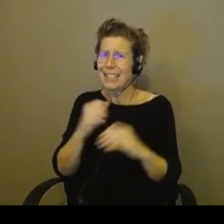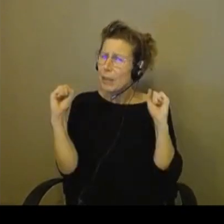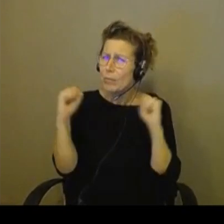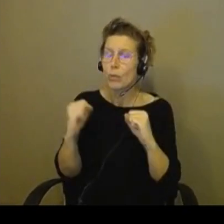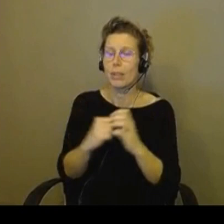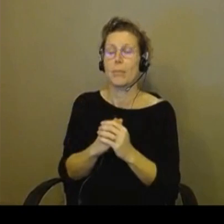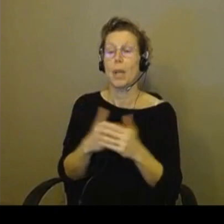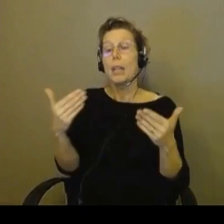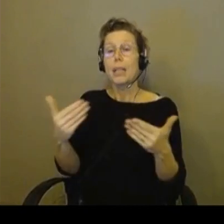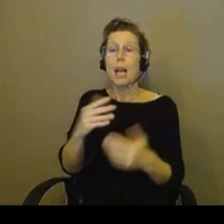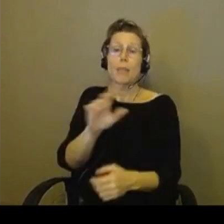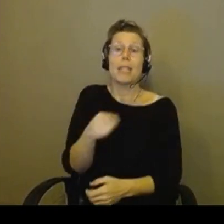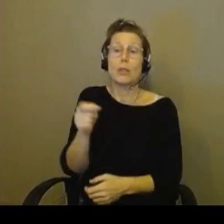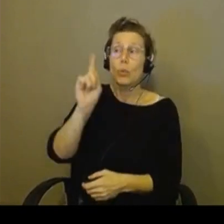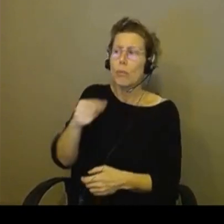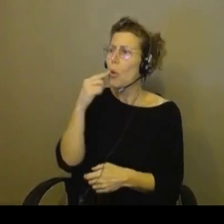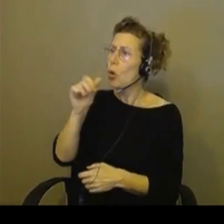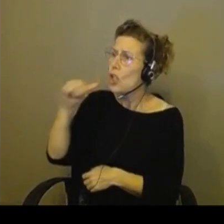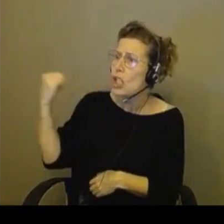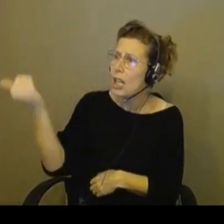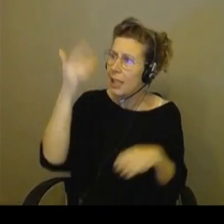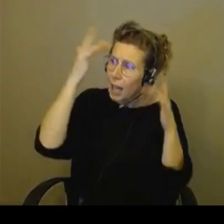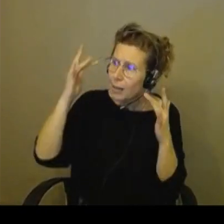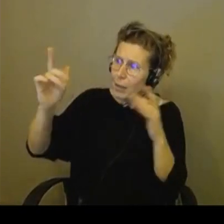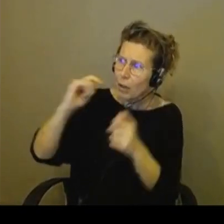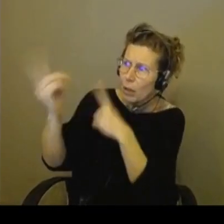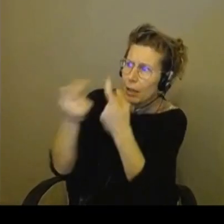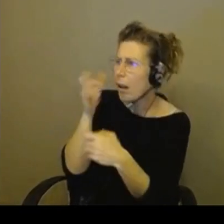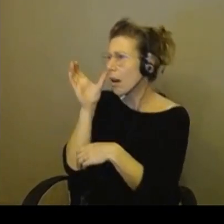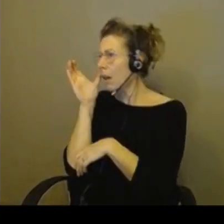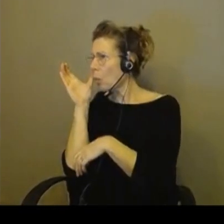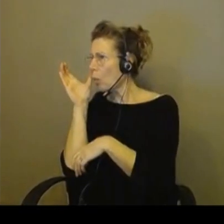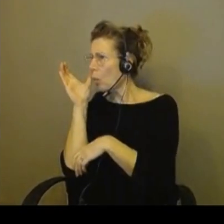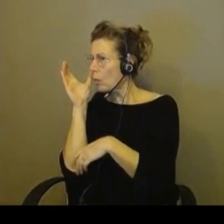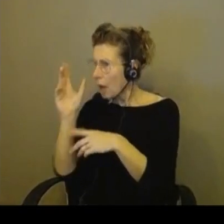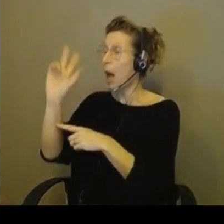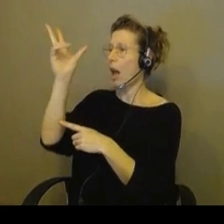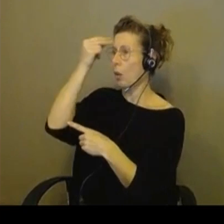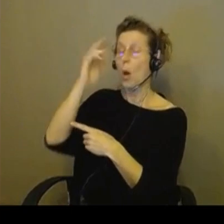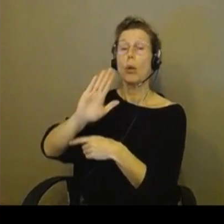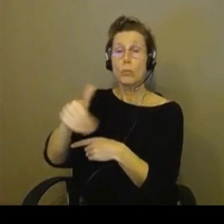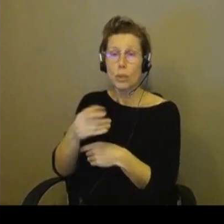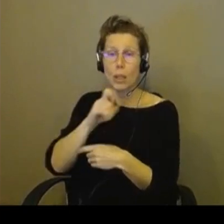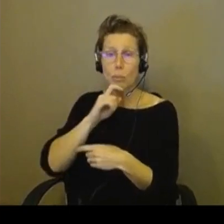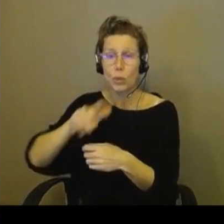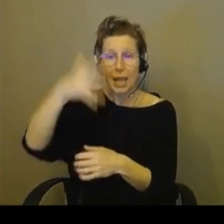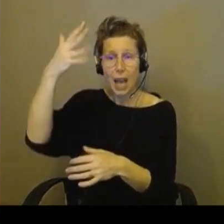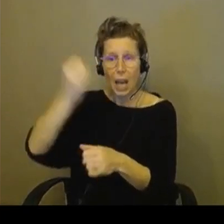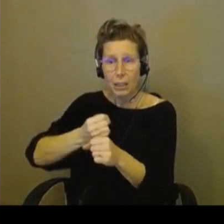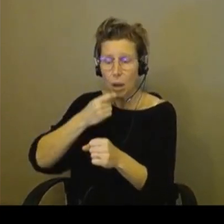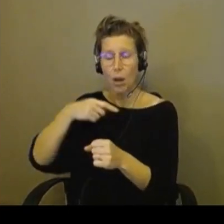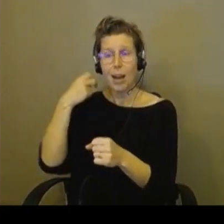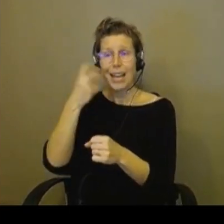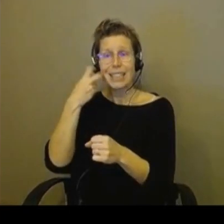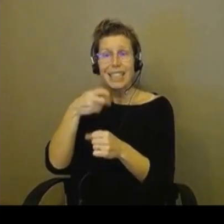client de chacun, et c'est pour ça que depuis plus de 15 ans, SNCF Réseau travaille avec l'ensemble des associations regroupant